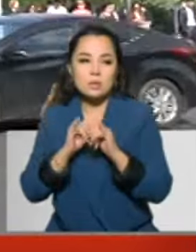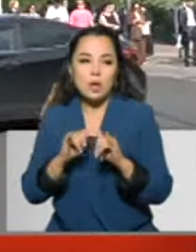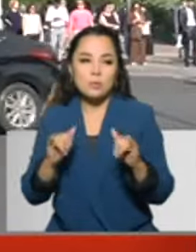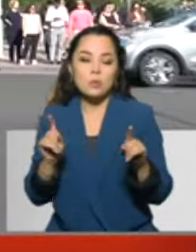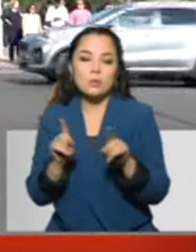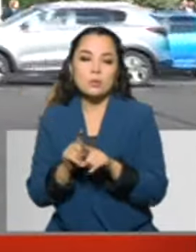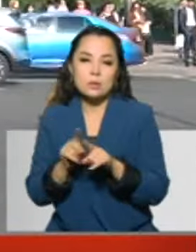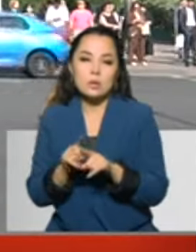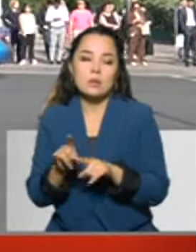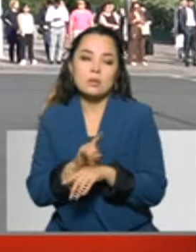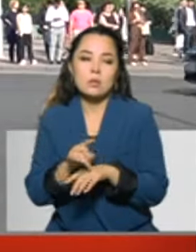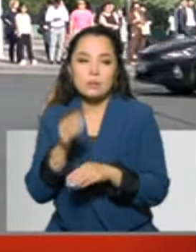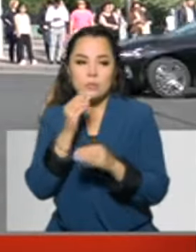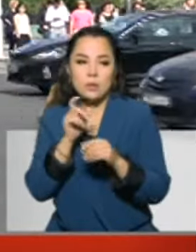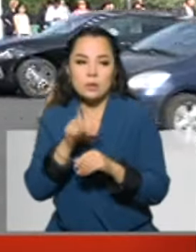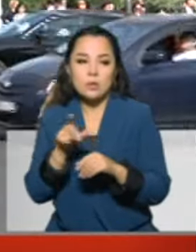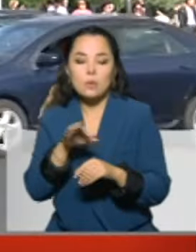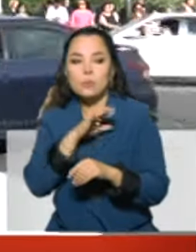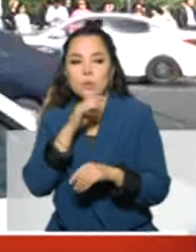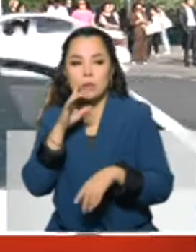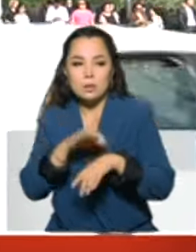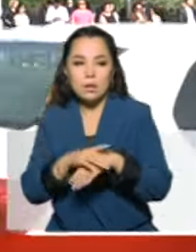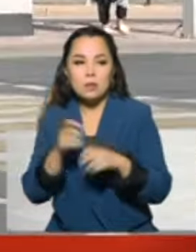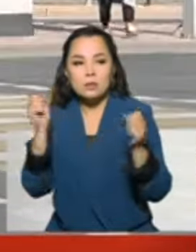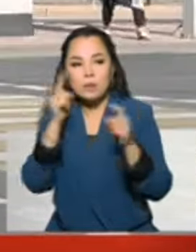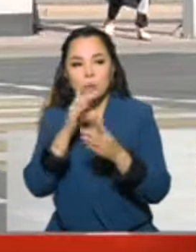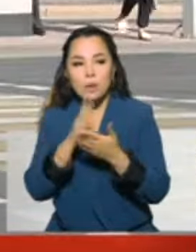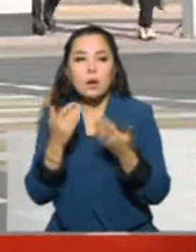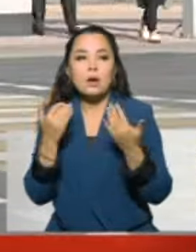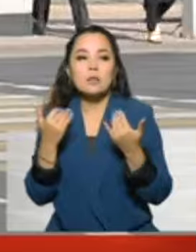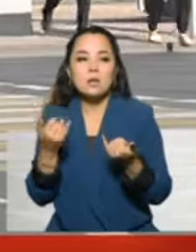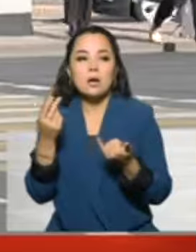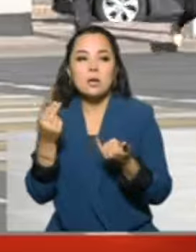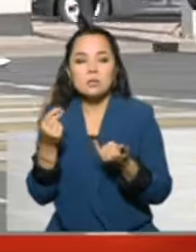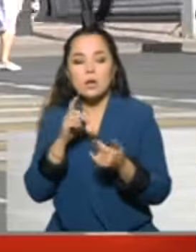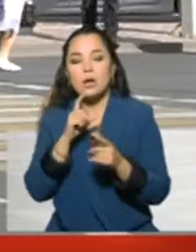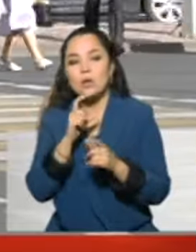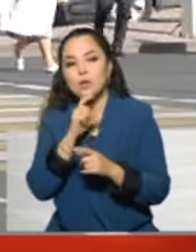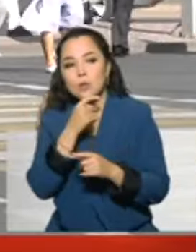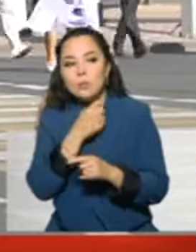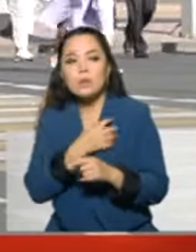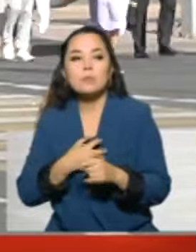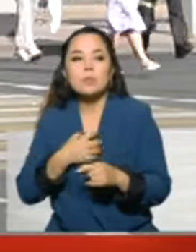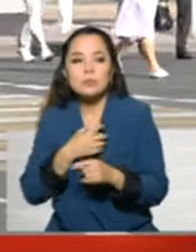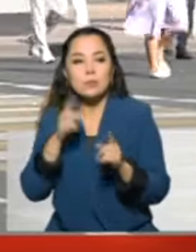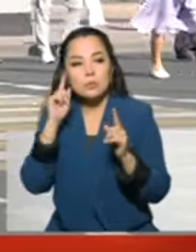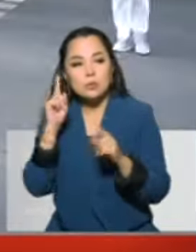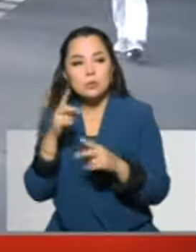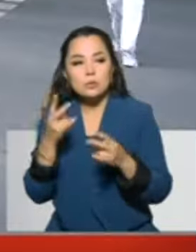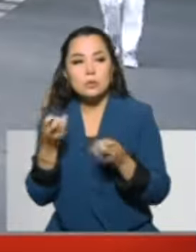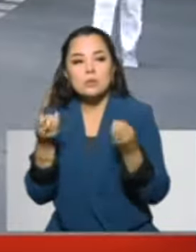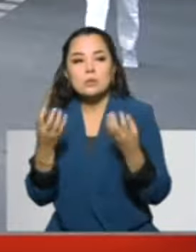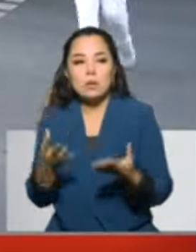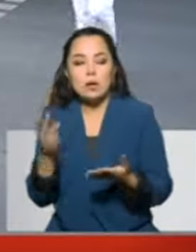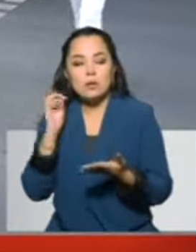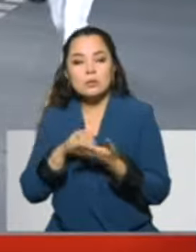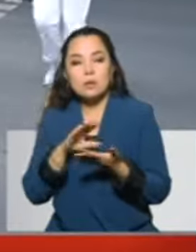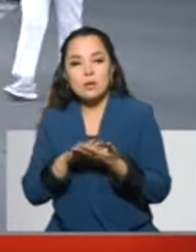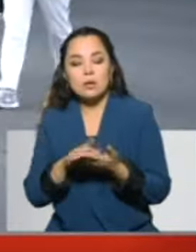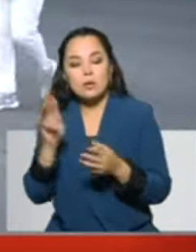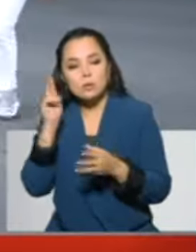қатар алаяқтық деректері де көп тіркеліп жатыр. Сондықтан қазір қаржы және экономика негіздерін білу, қарапайым цифрлық дағдыларды